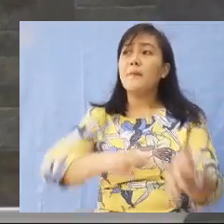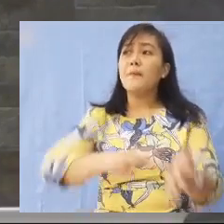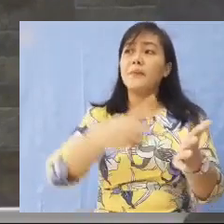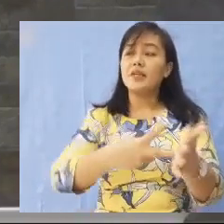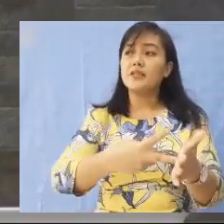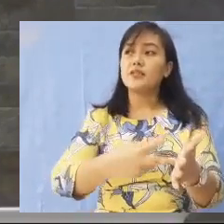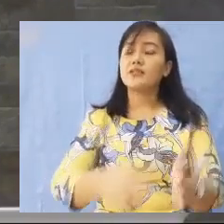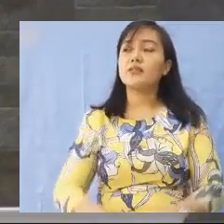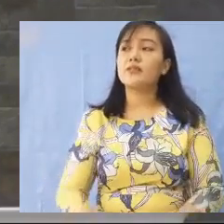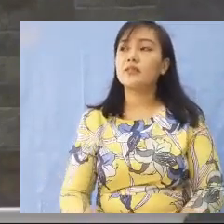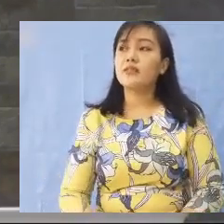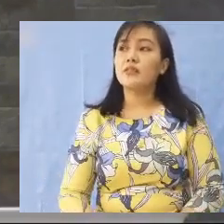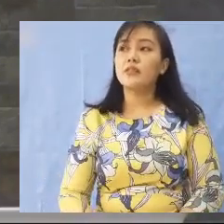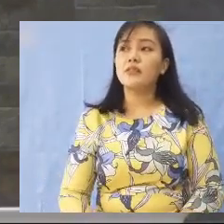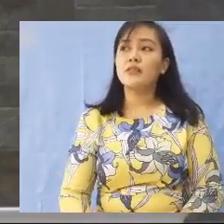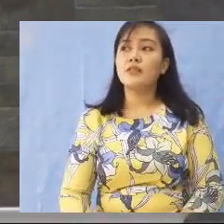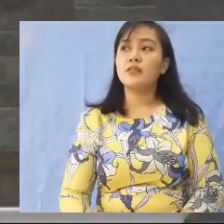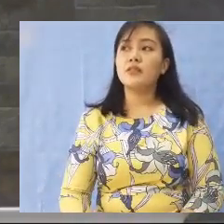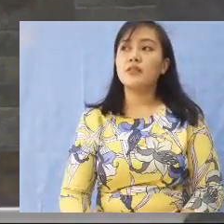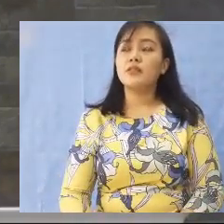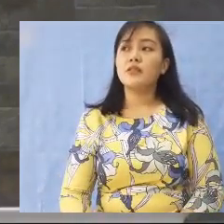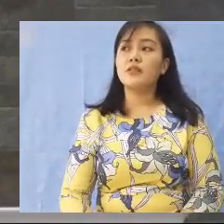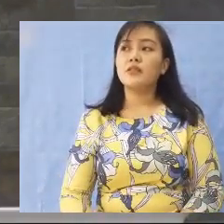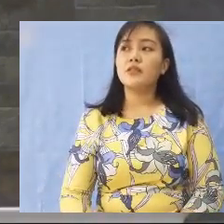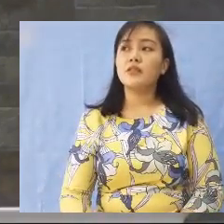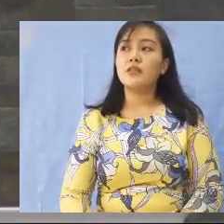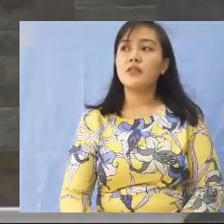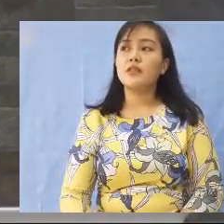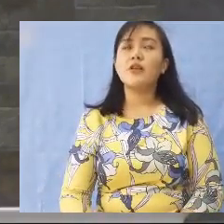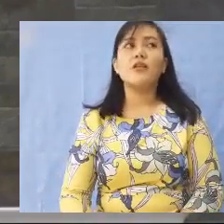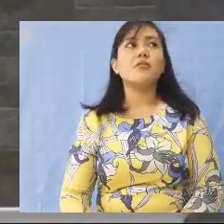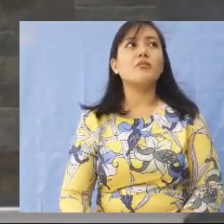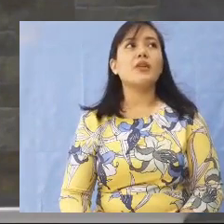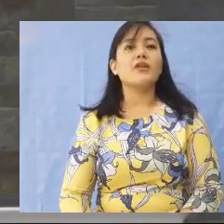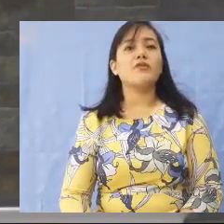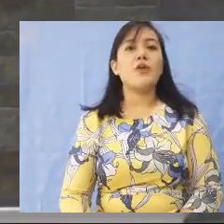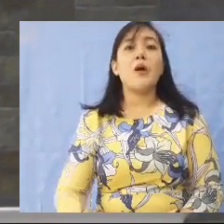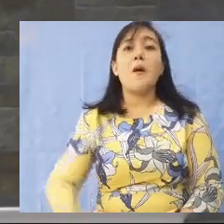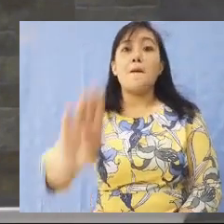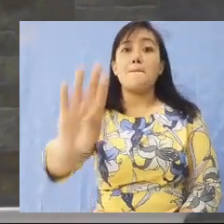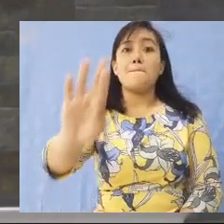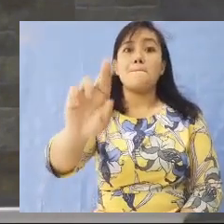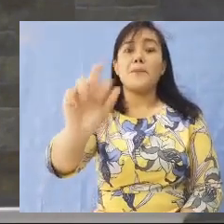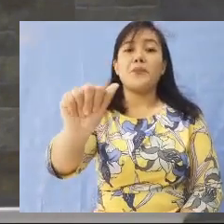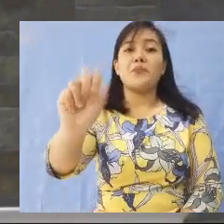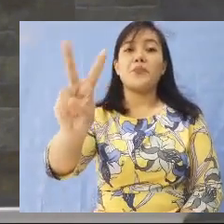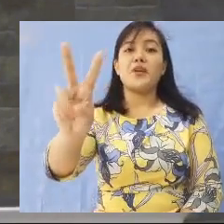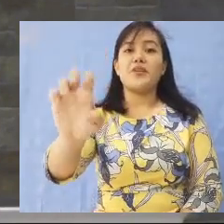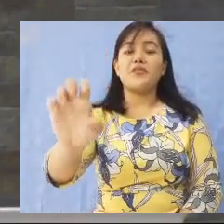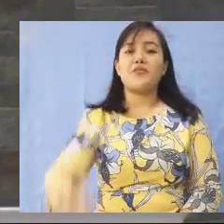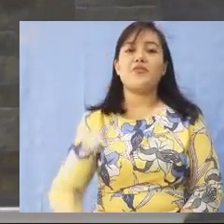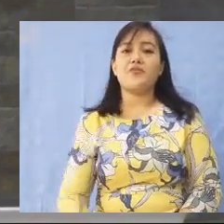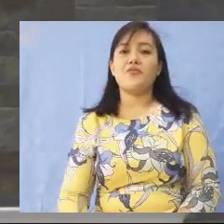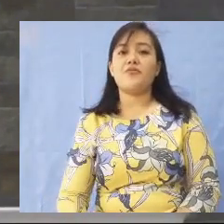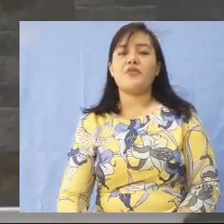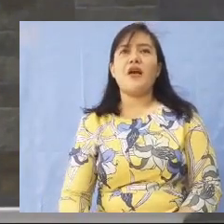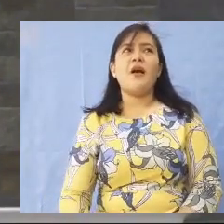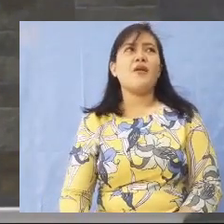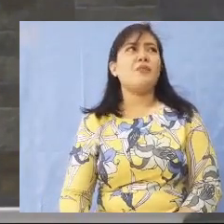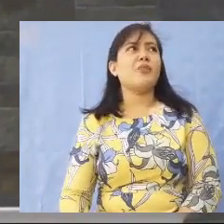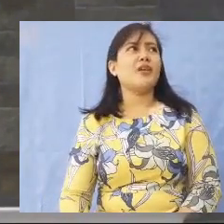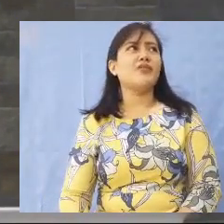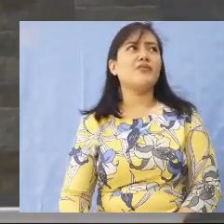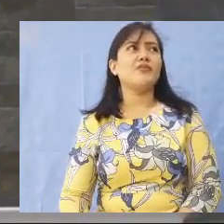fortis? The word fortis means brave. Brave. Matapang. Courageous.